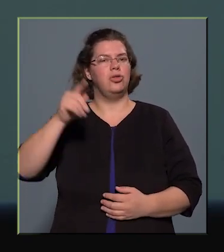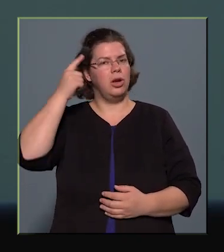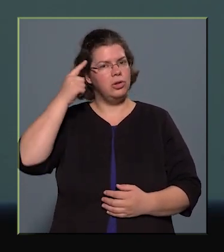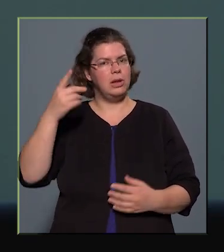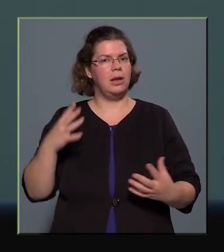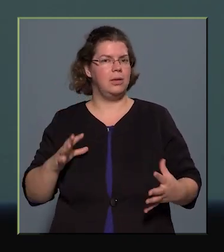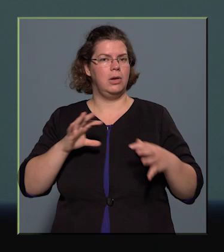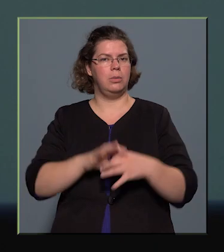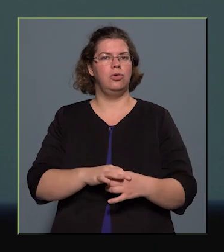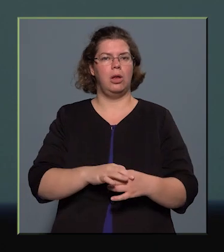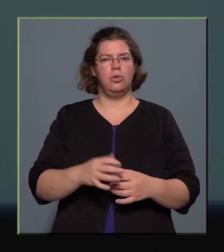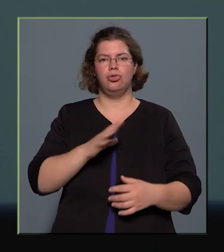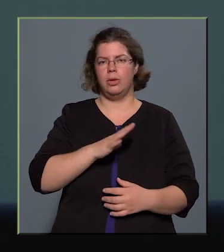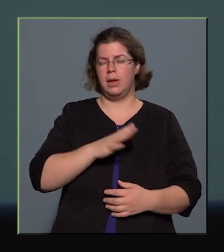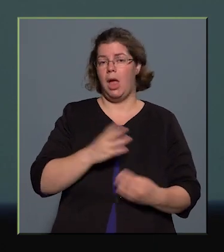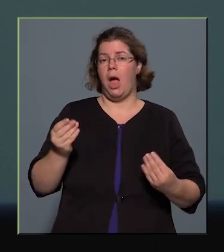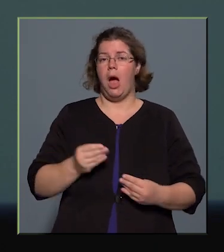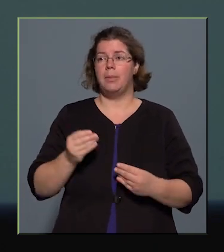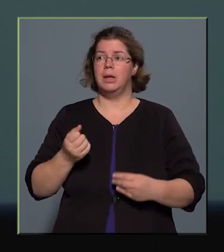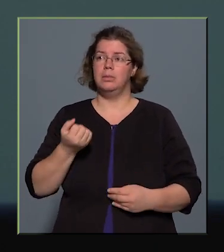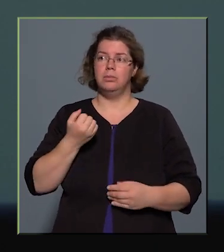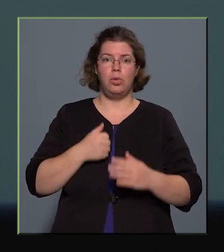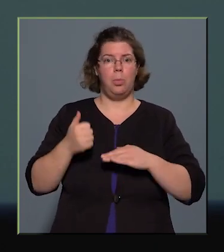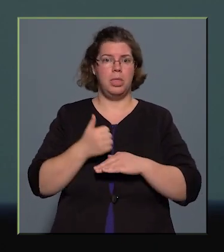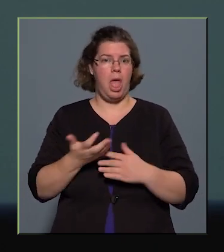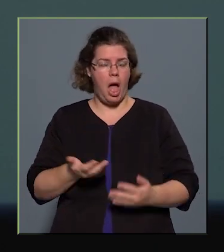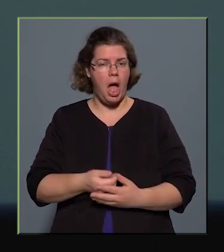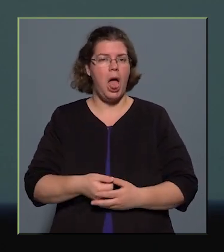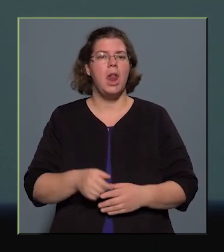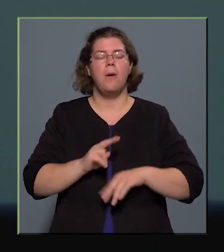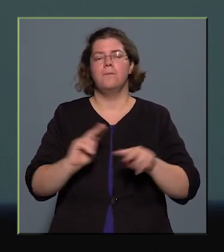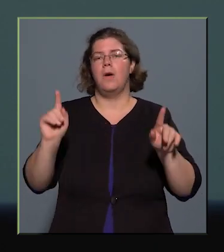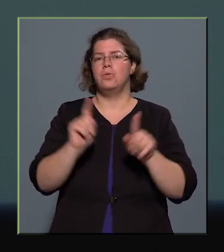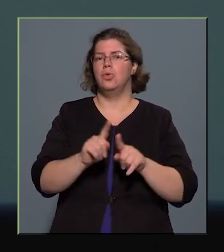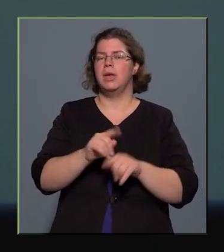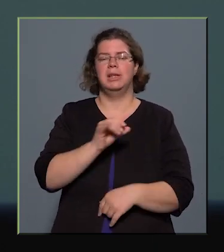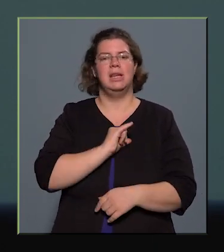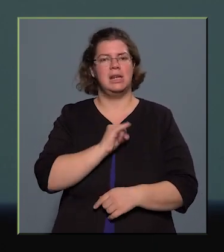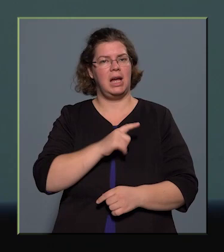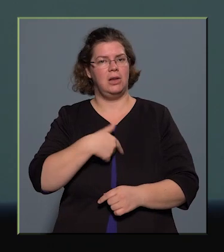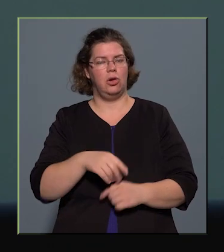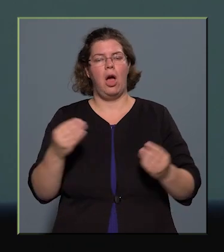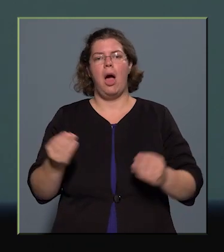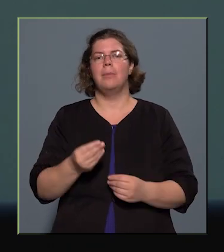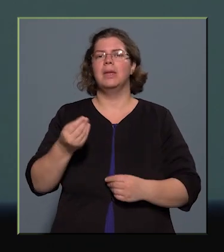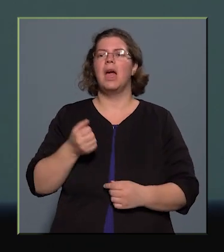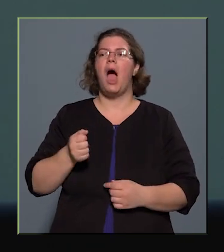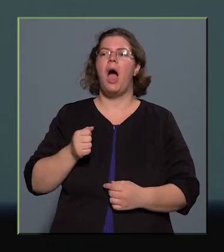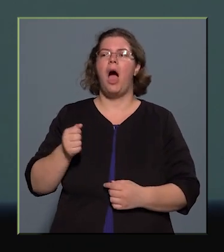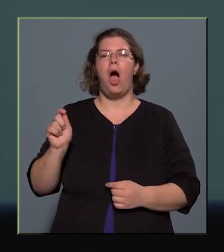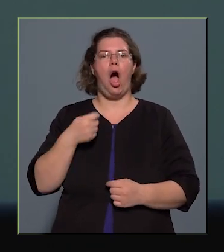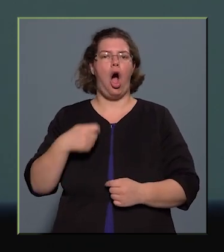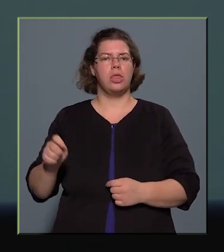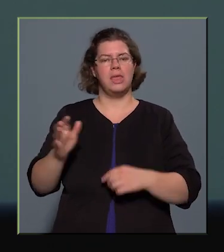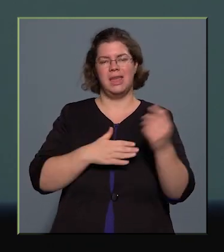kockázatok azok, amik dominálnak tekintettel arra, hogy van olyan érdekeltségünk, ami a hadipar számára fejleszt hosszú